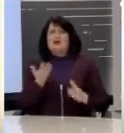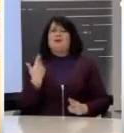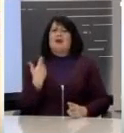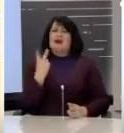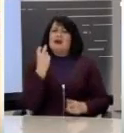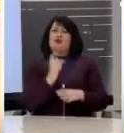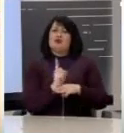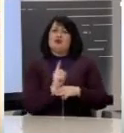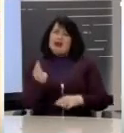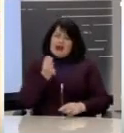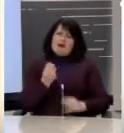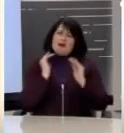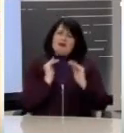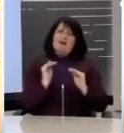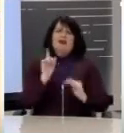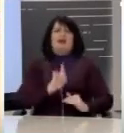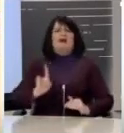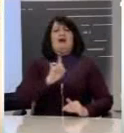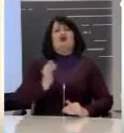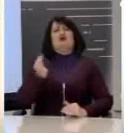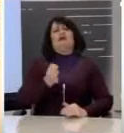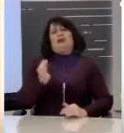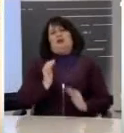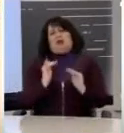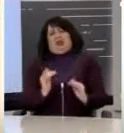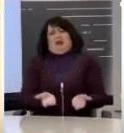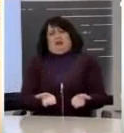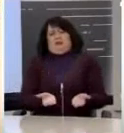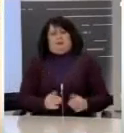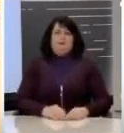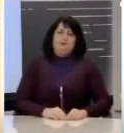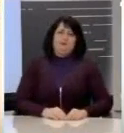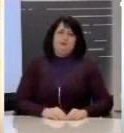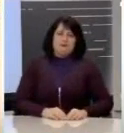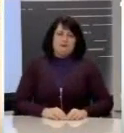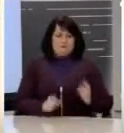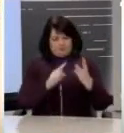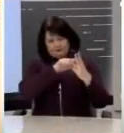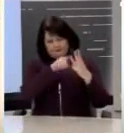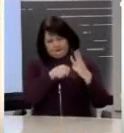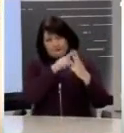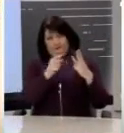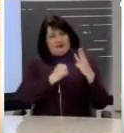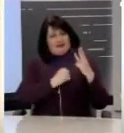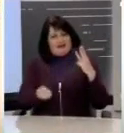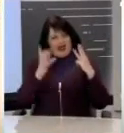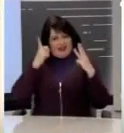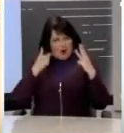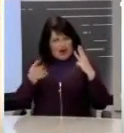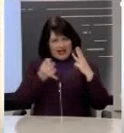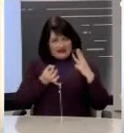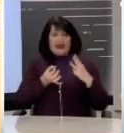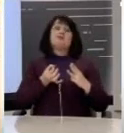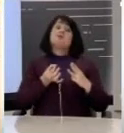περίπου 20 λεπτά από τον κύριο Μητσοτάκη. Καμία από τις τρεις αυτές θέσεις δεν είναι